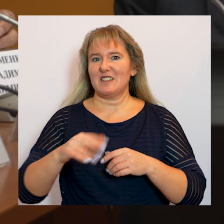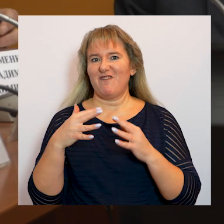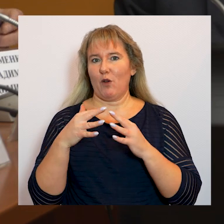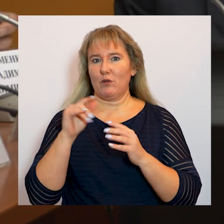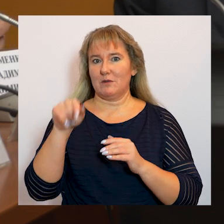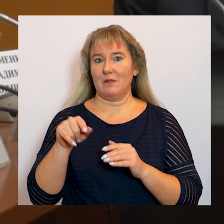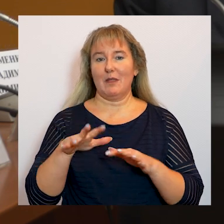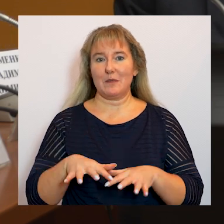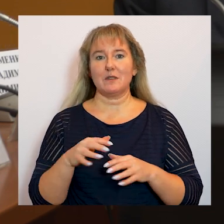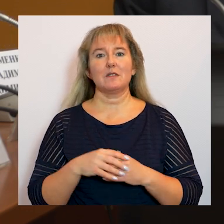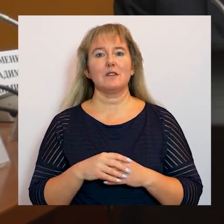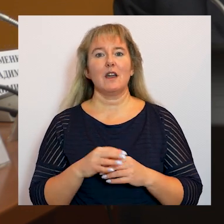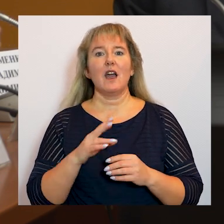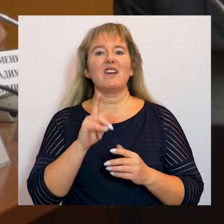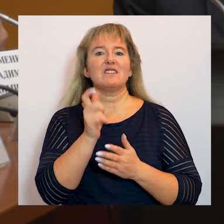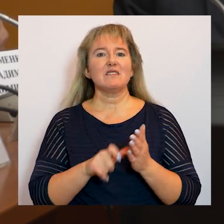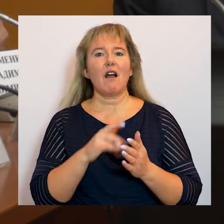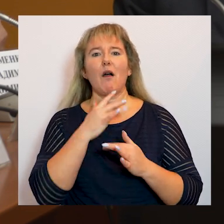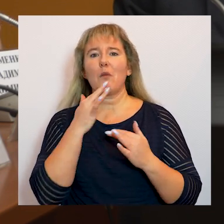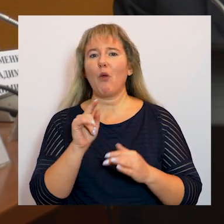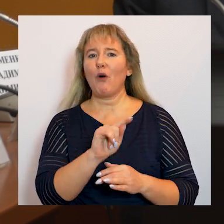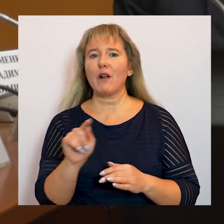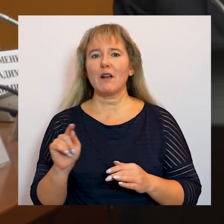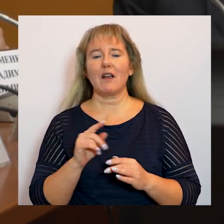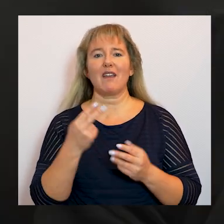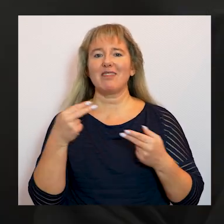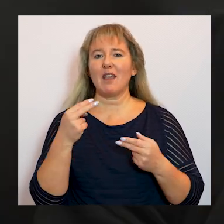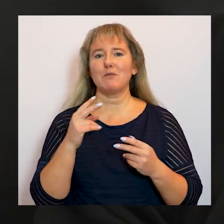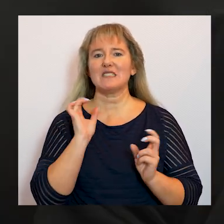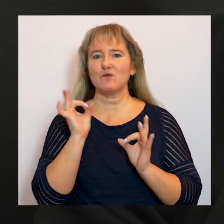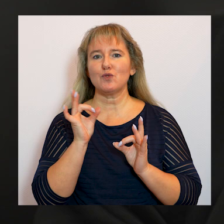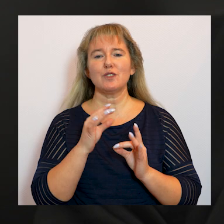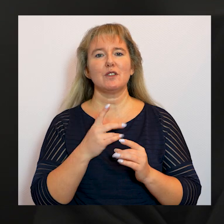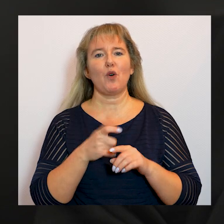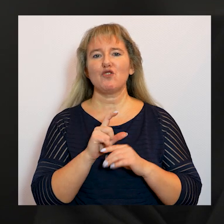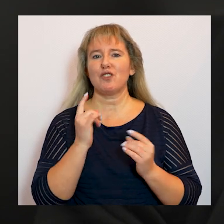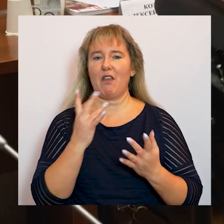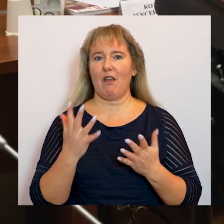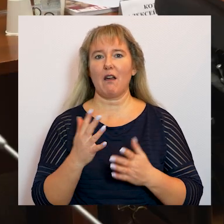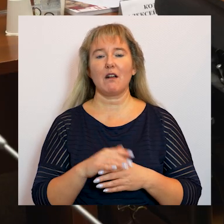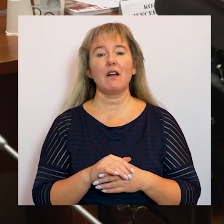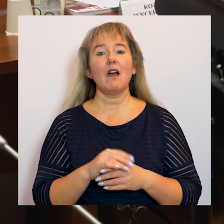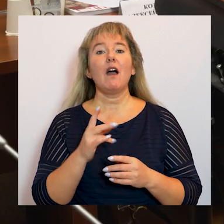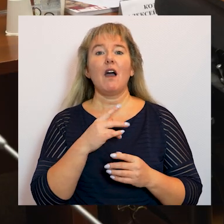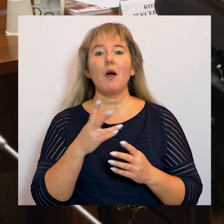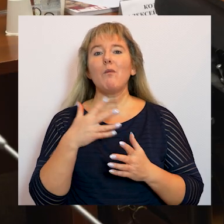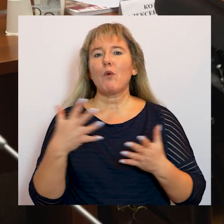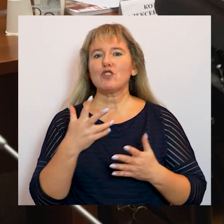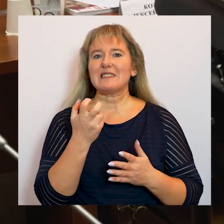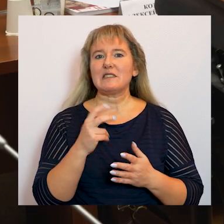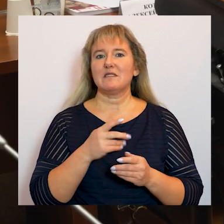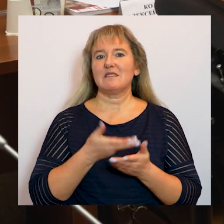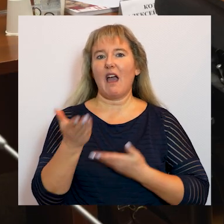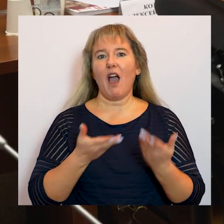фронта, и в стихах у многих эта тема звучит очень ярко. Более 300 заявок